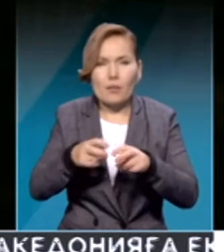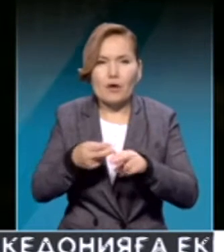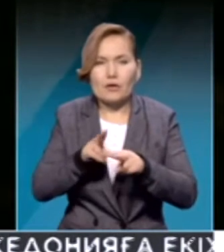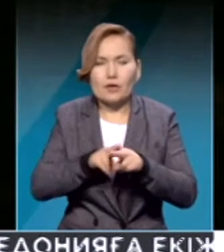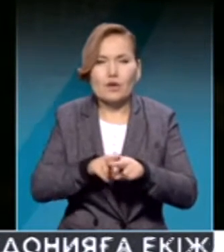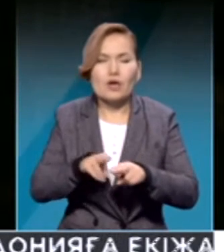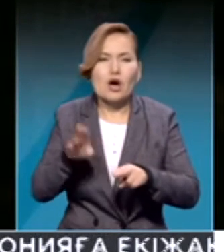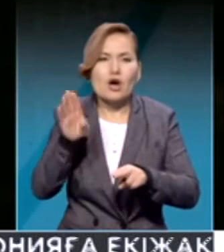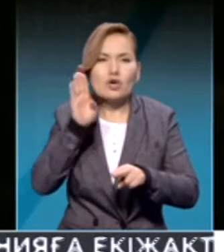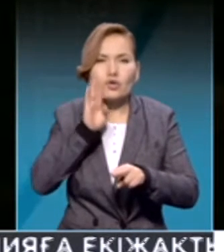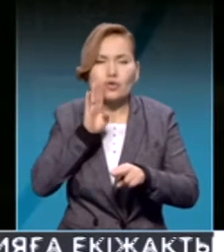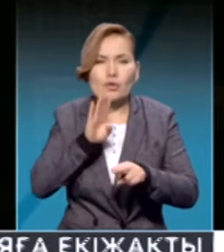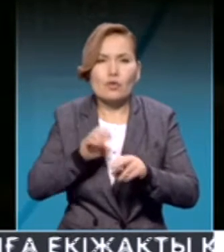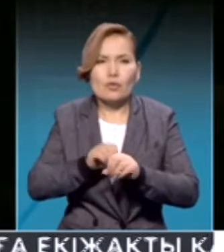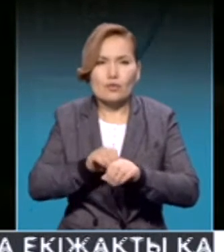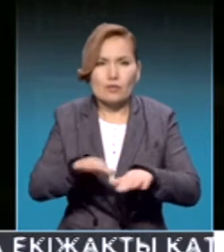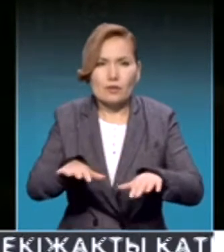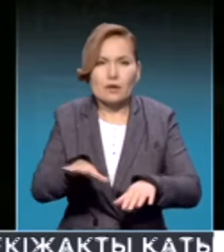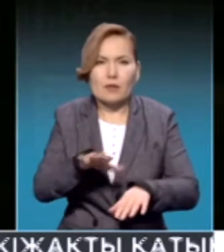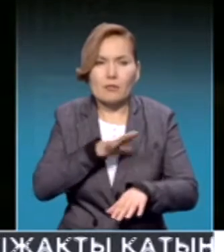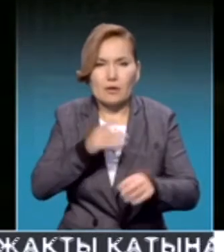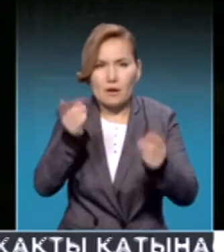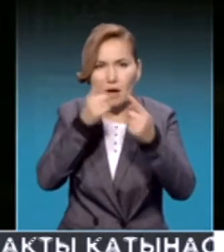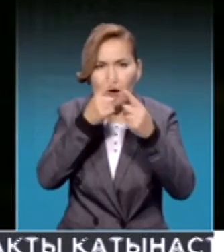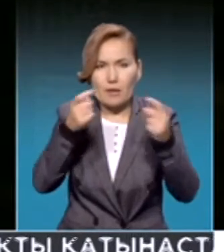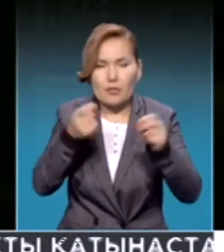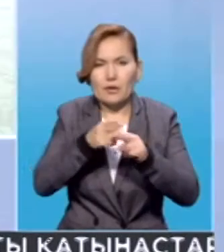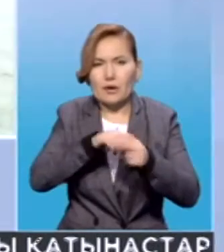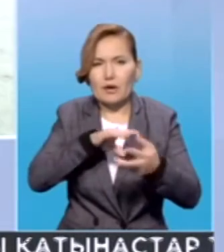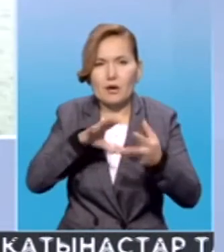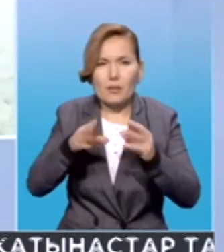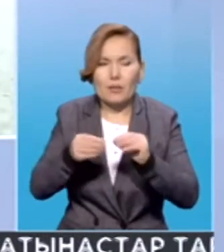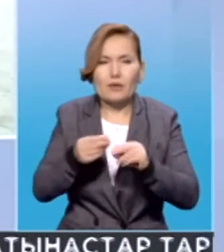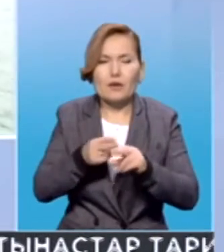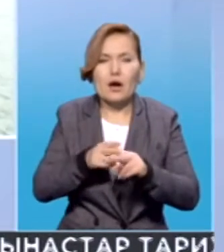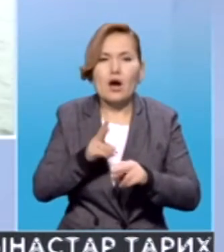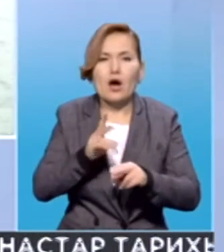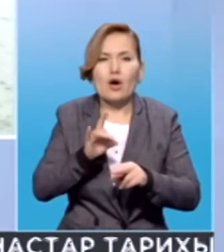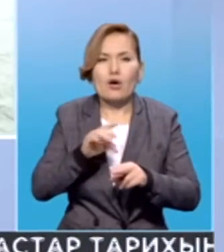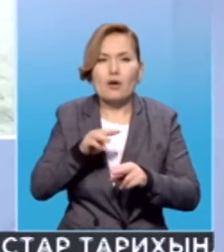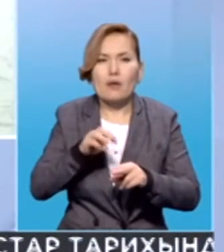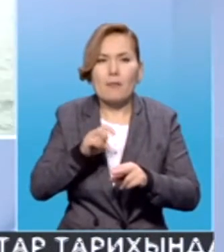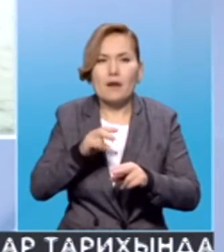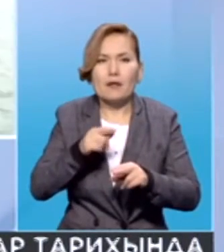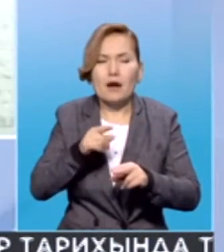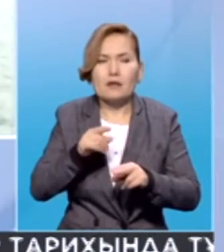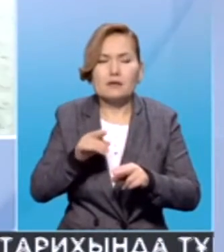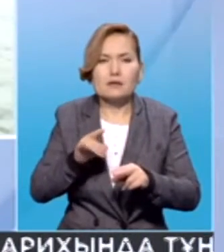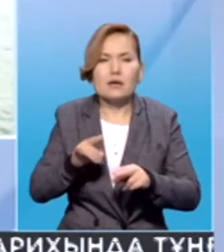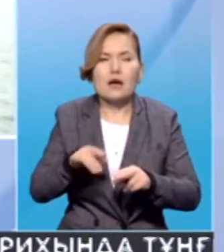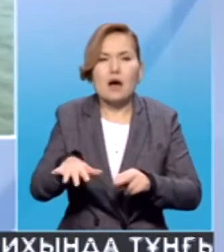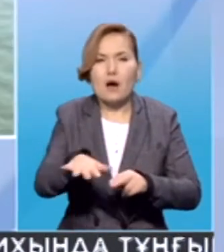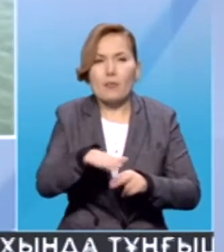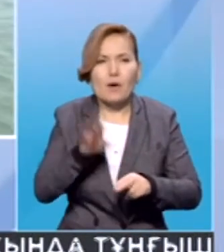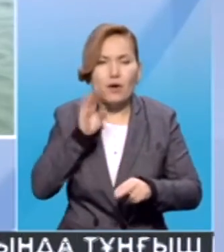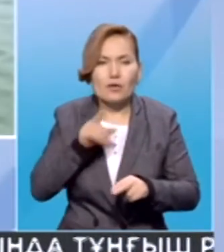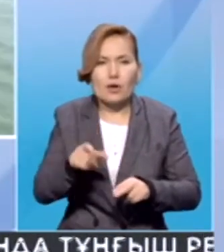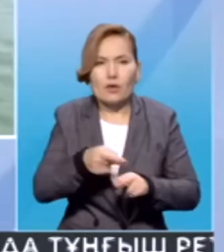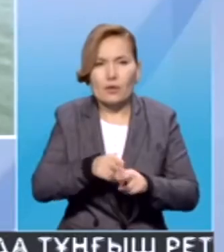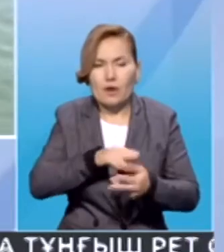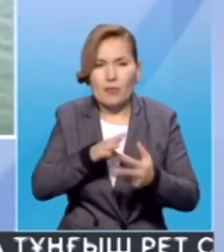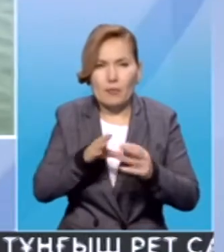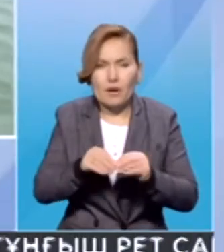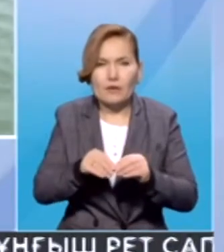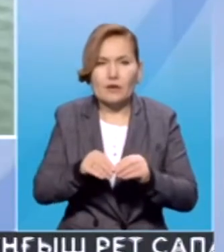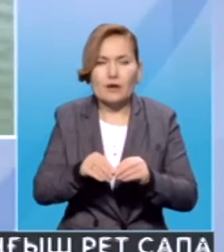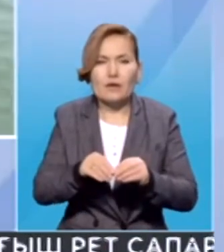суы Еділ өзеніне құйылғанын хабарлаған еді. Осыдан кейін Құрманғазы ауданындағы Шора және Қиғаш өзендеріне аталған